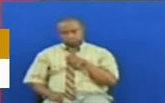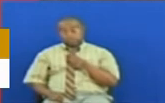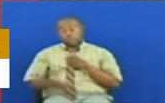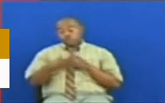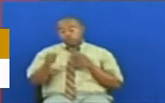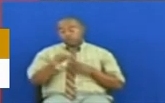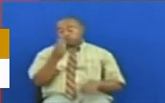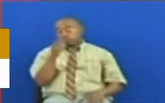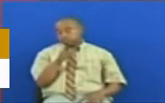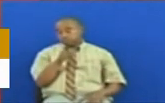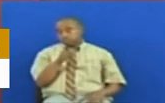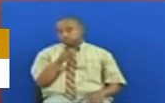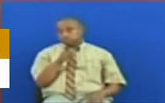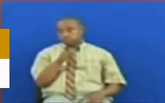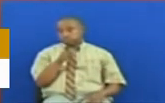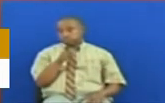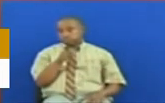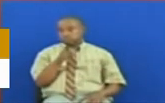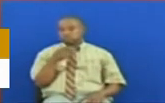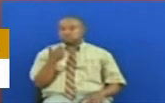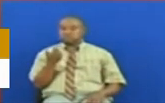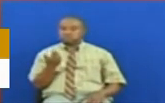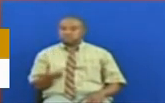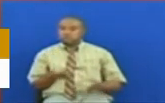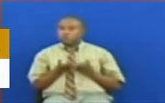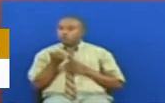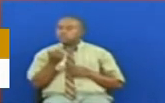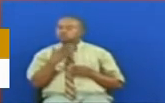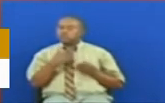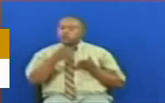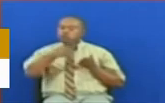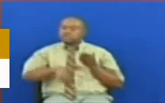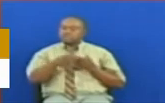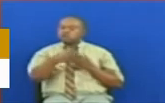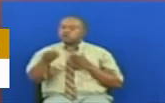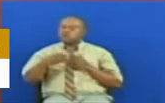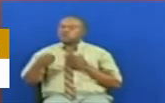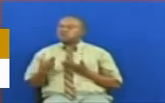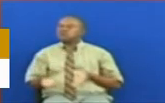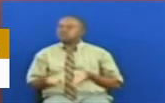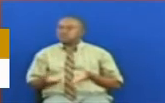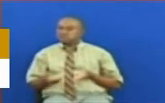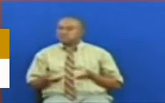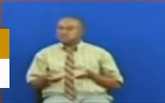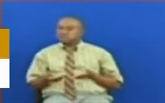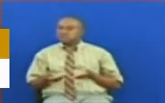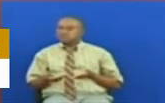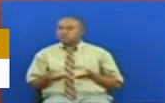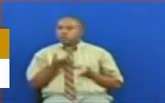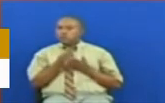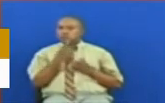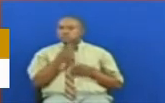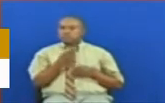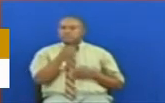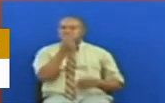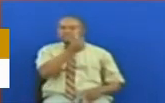imesema kwamba kwa nini tunapenda kuchaji vitu kwenye dola, tunafanya dollarization bila sababu yoyote.